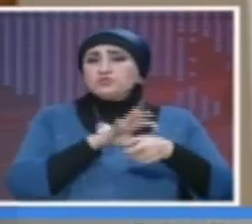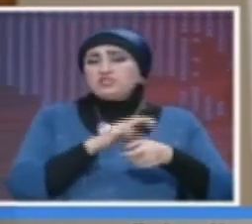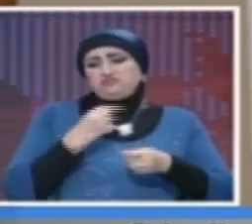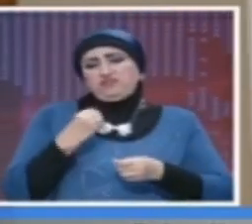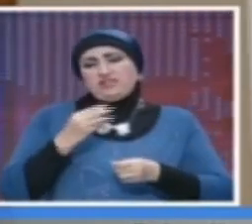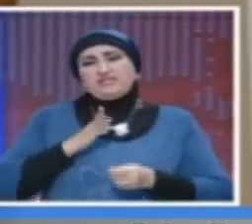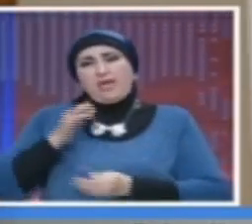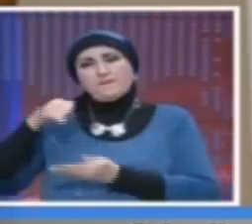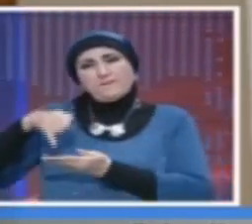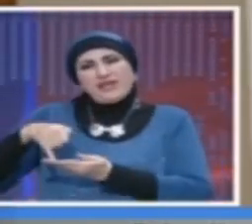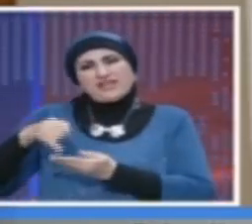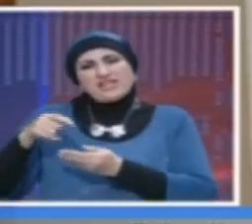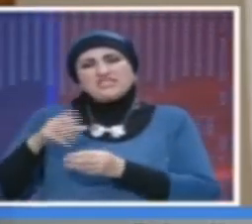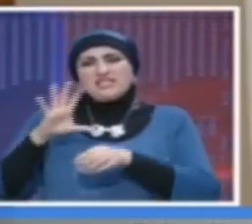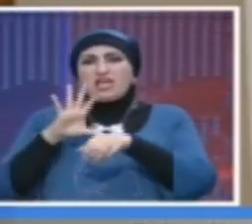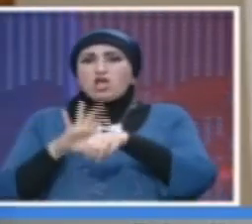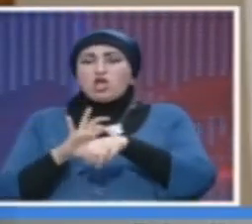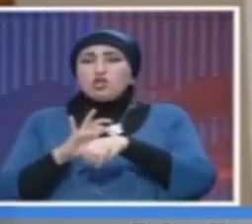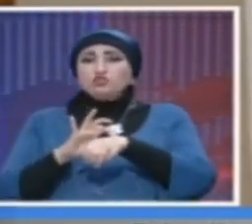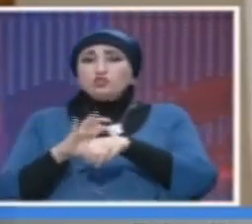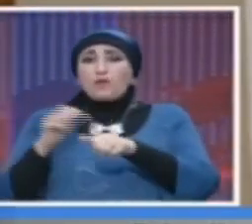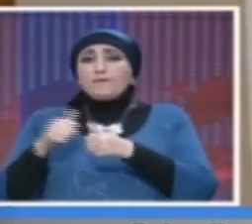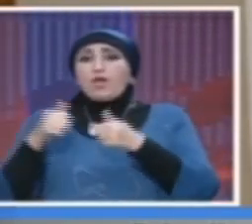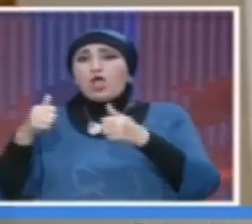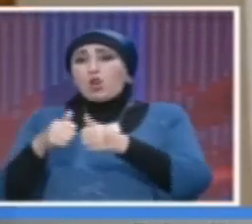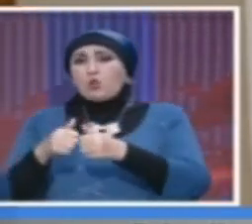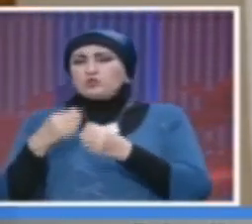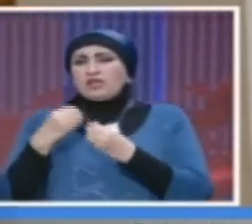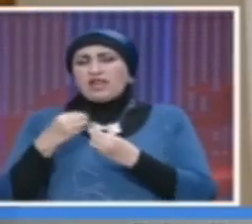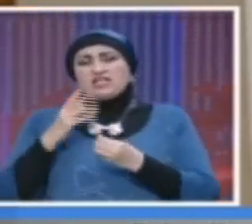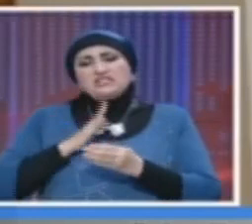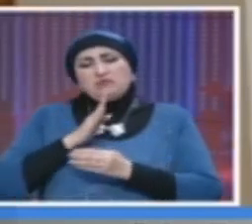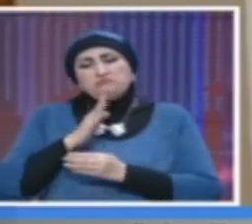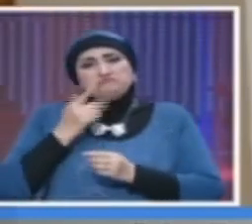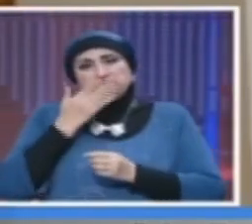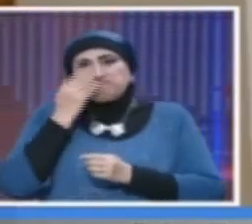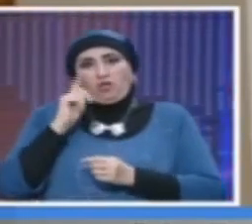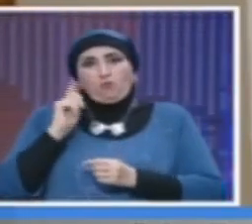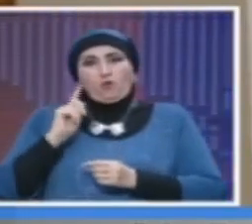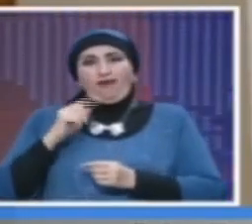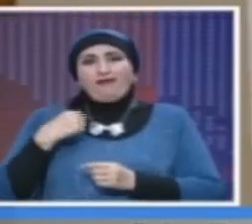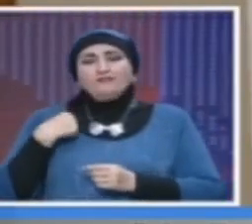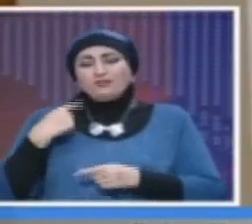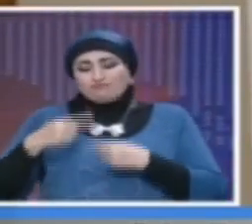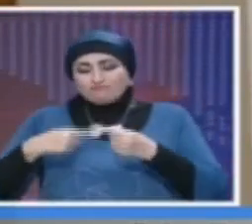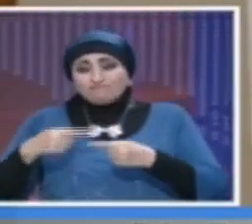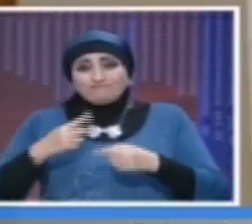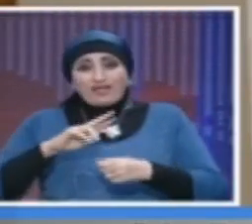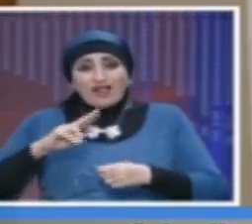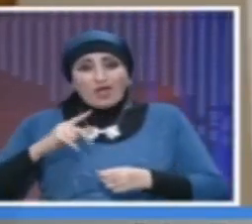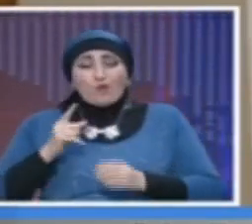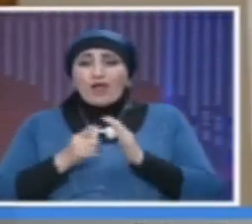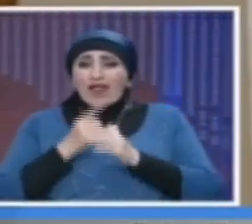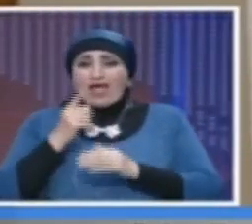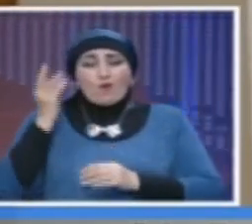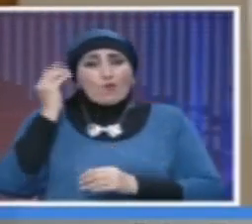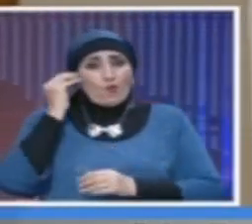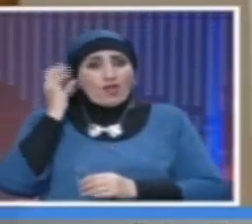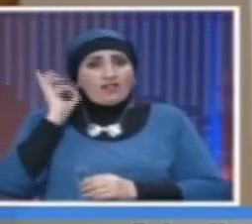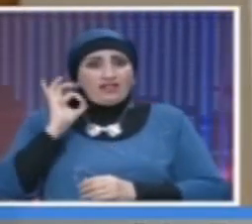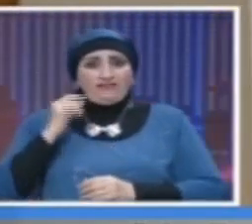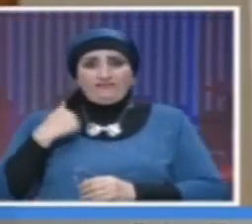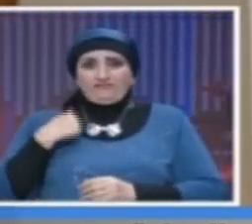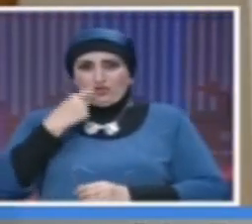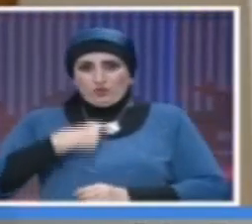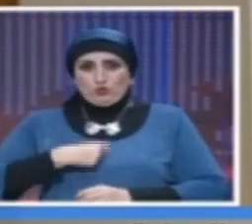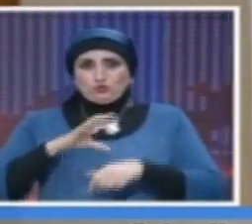متعود على ان هو يبدأ بالمرحلة الاولى اللي هي الوحدة والمركز وبعدين يتحرك على المستشفى، فلازم يبقى عنده ثقة في الطبيب